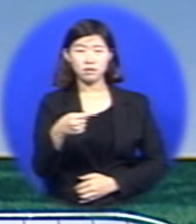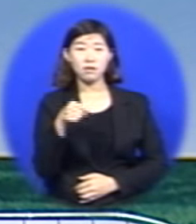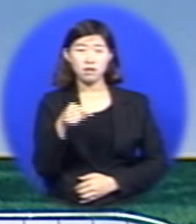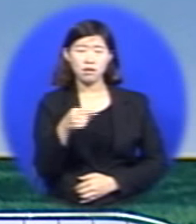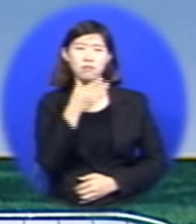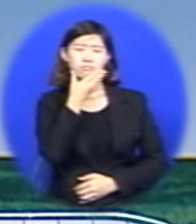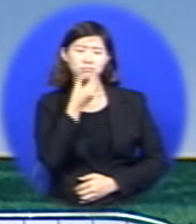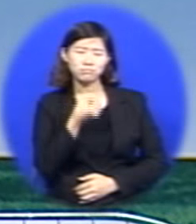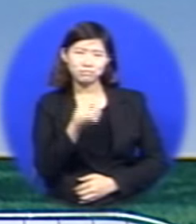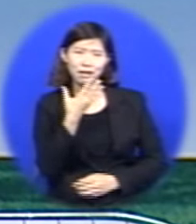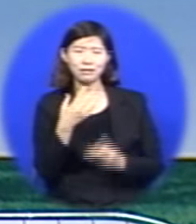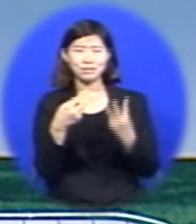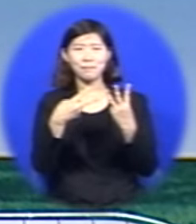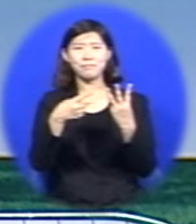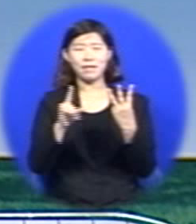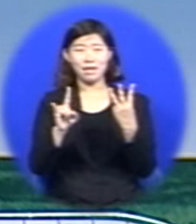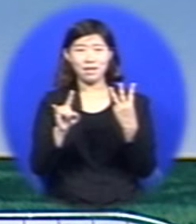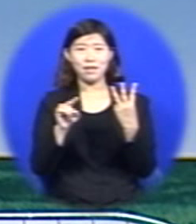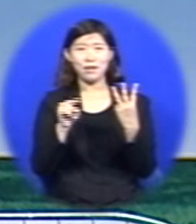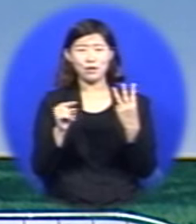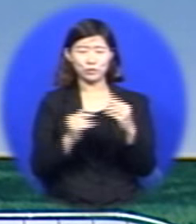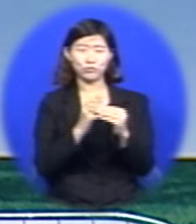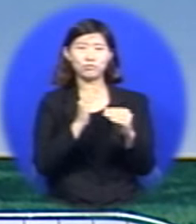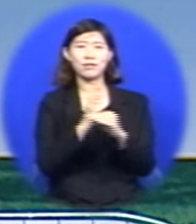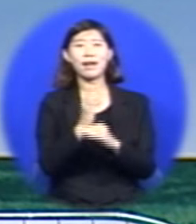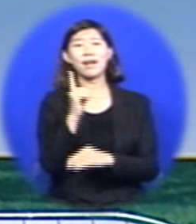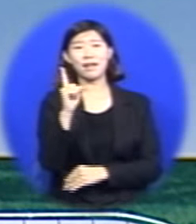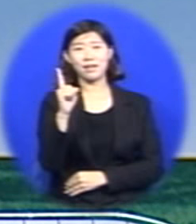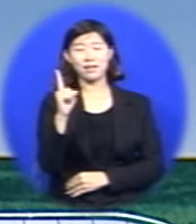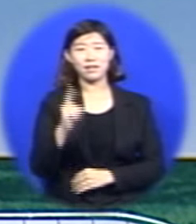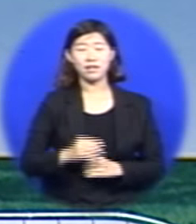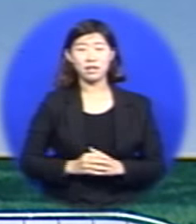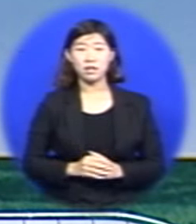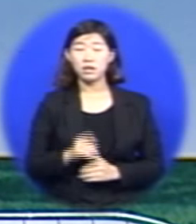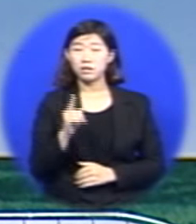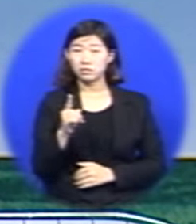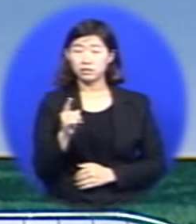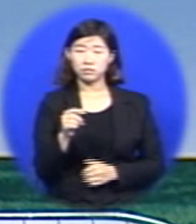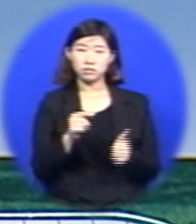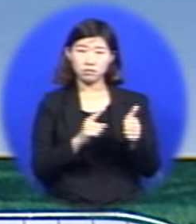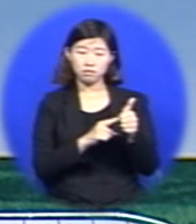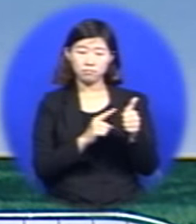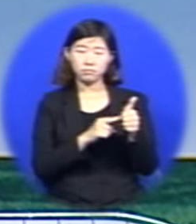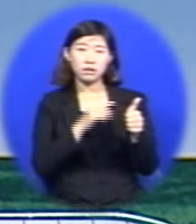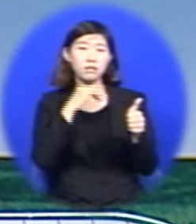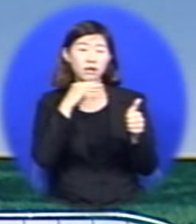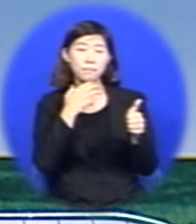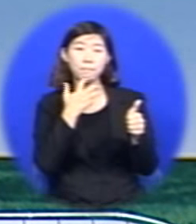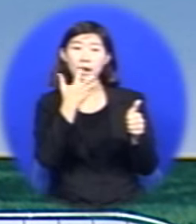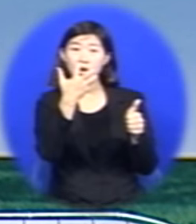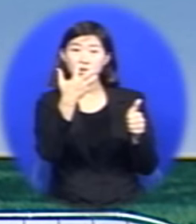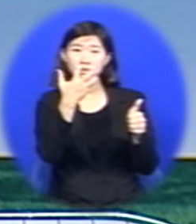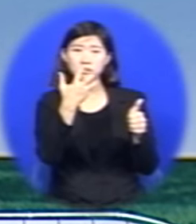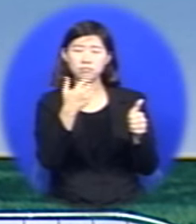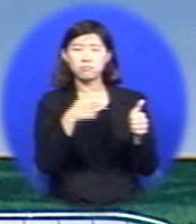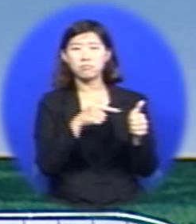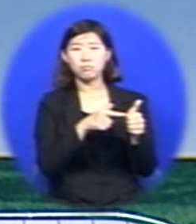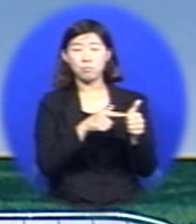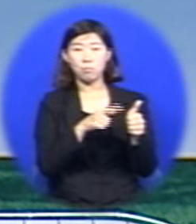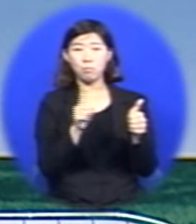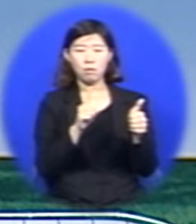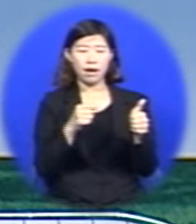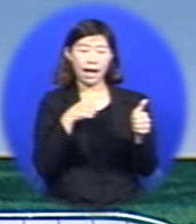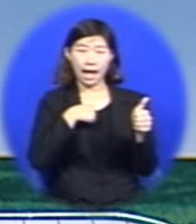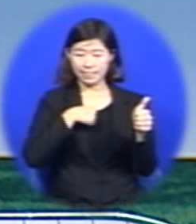분이죠. 이분이 80 고령이 되어서 끔찍한 일을 당했습니다. 그 아들이